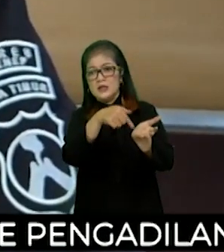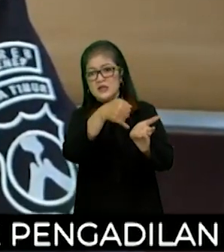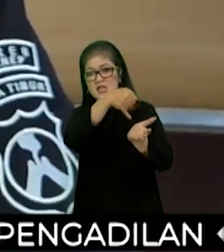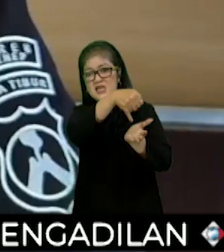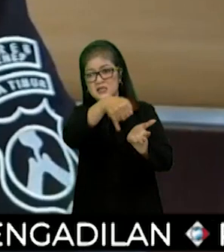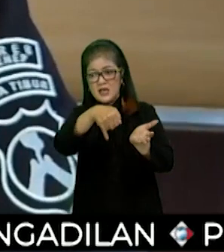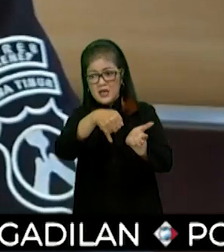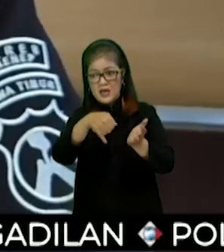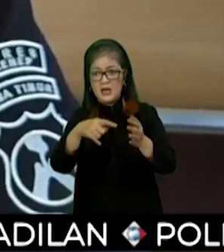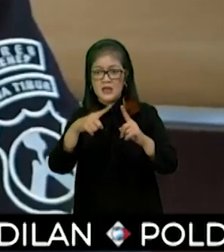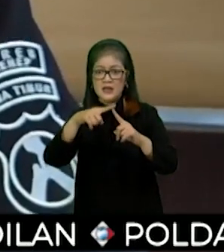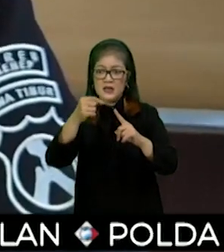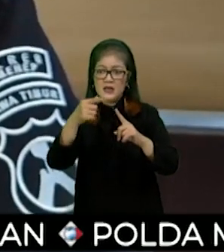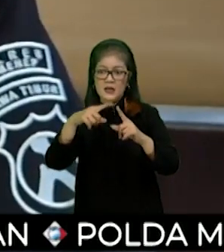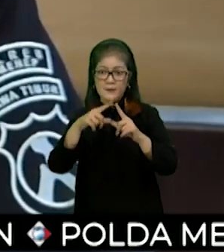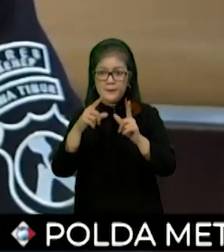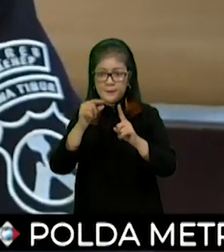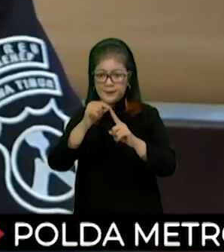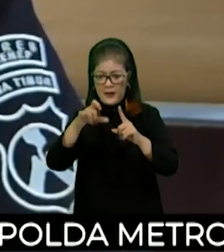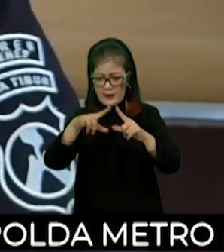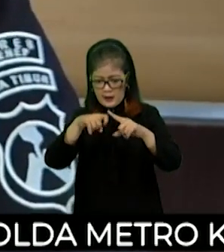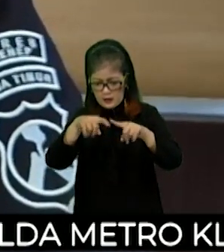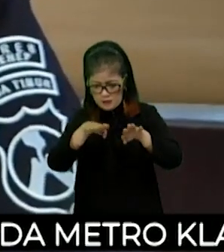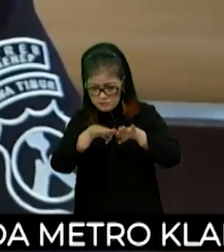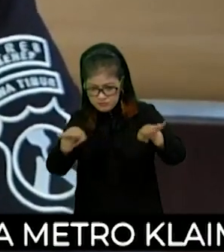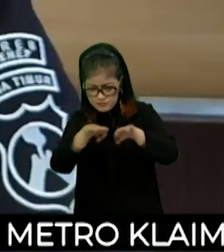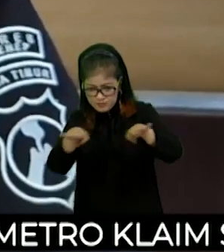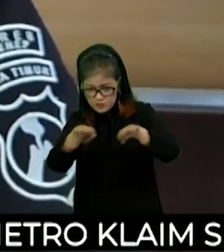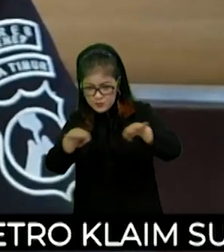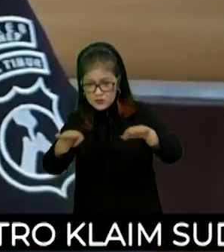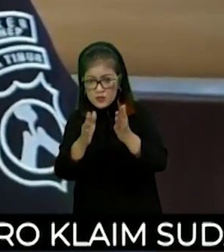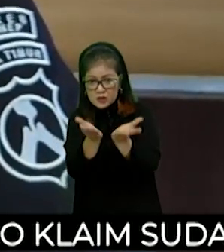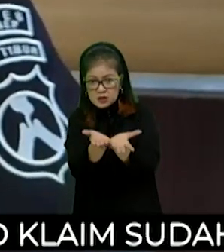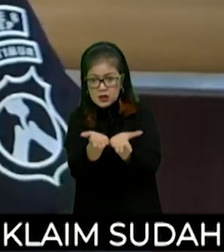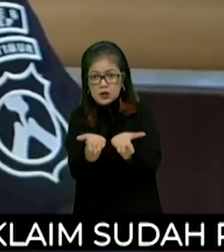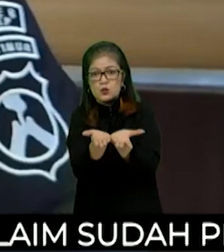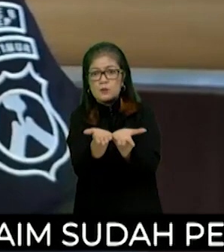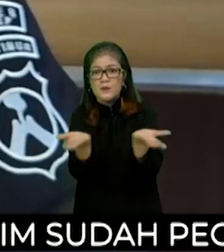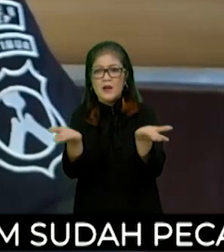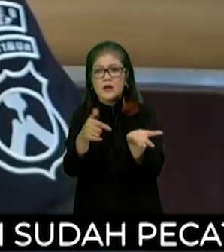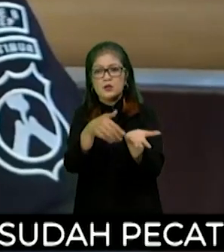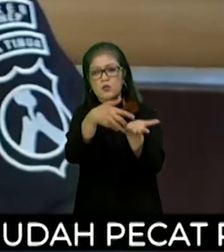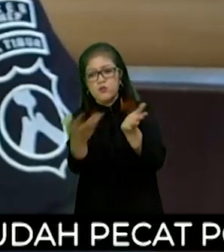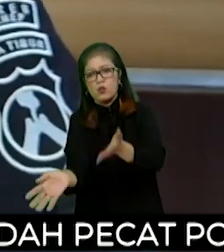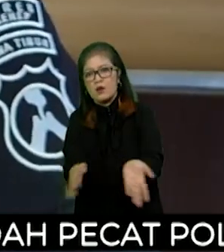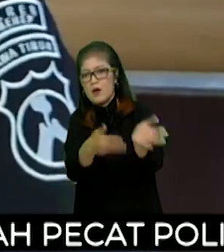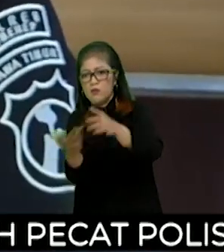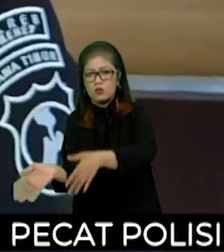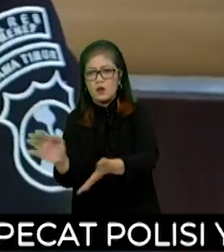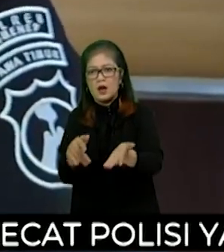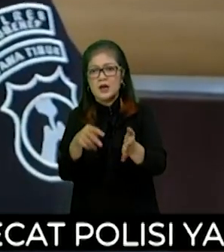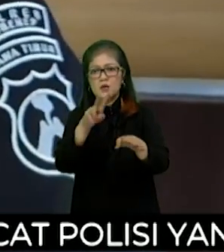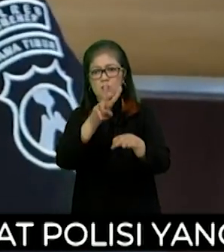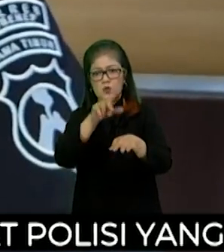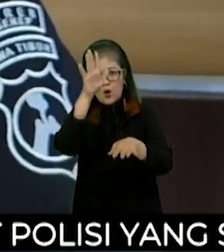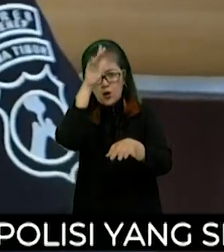triplek ya, kasibot itu. Jadi kasibot yang mengambang itu yang ditumpangi mereka, kurang lebih mereka itu sekitar 3-4